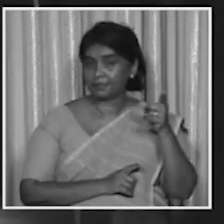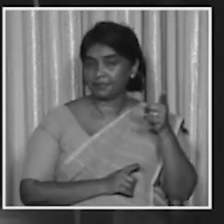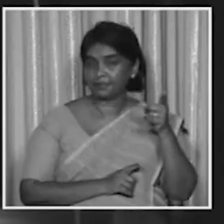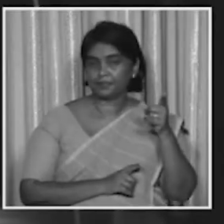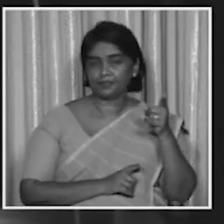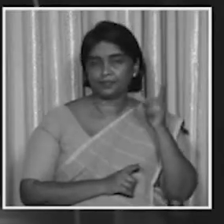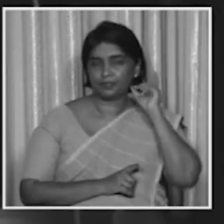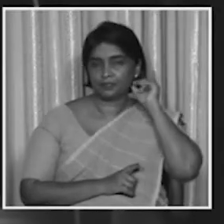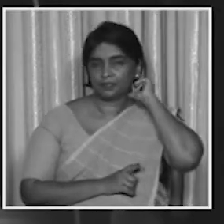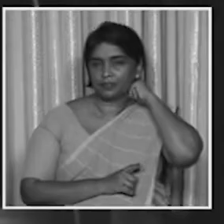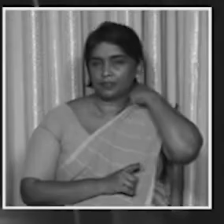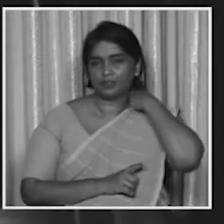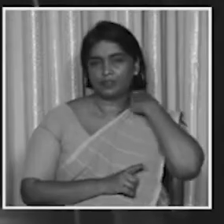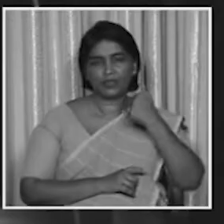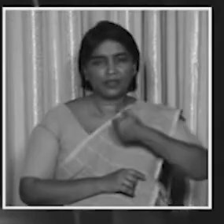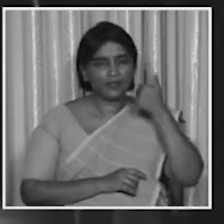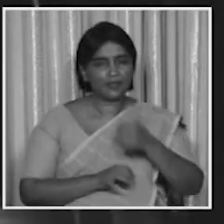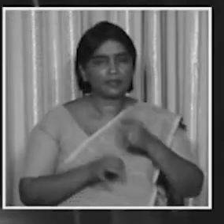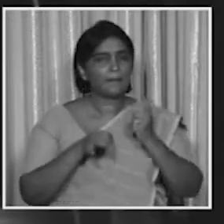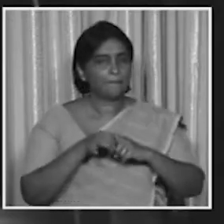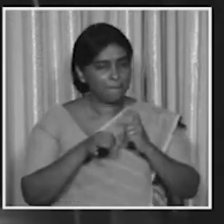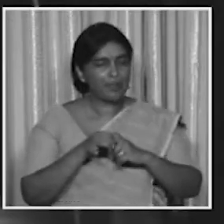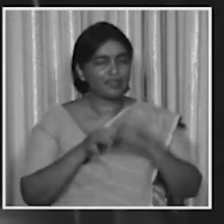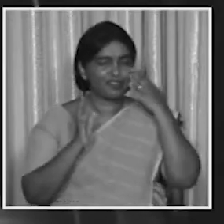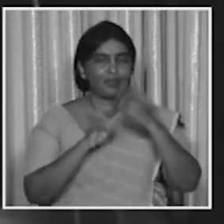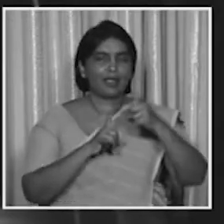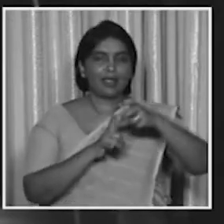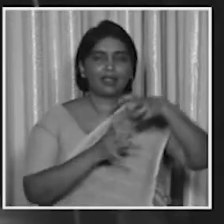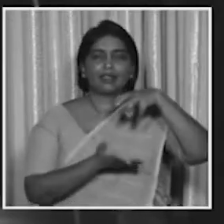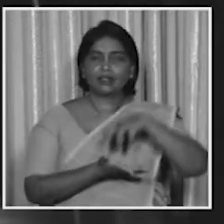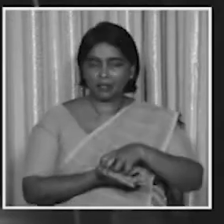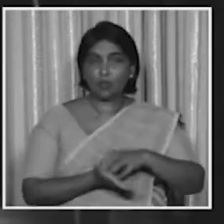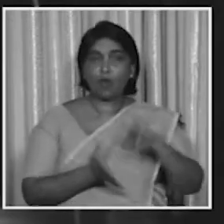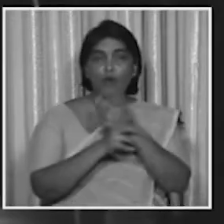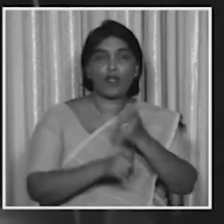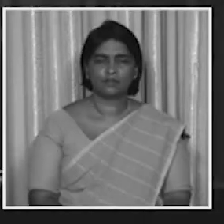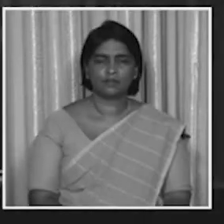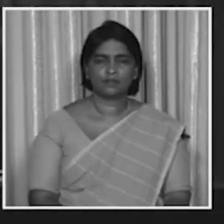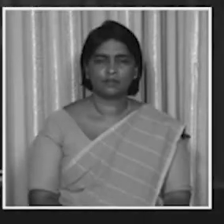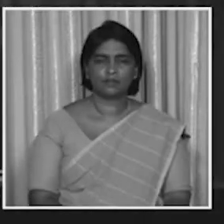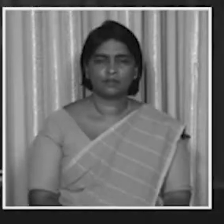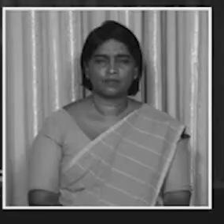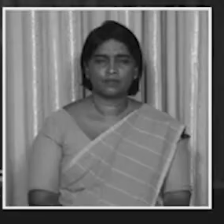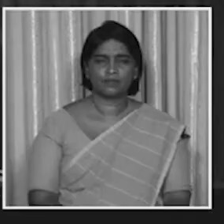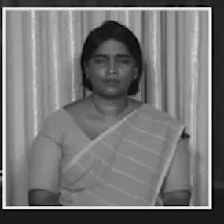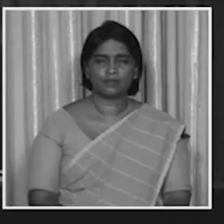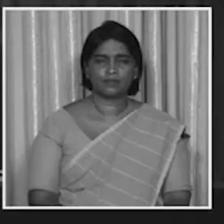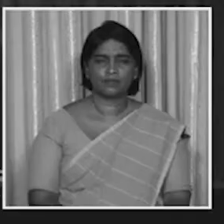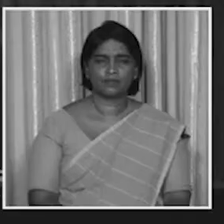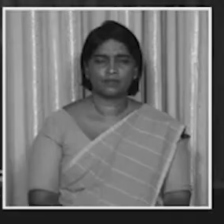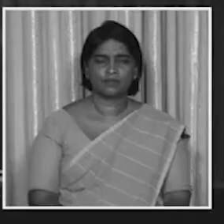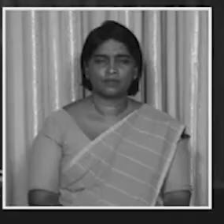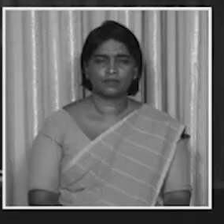asked immediately shout kotiya right that you just jump from this side to that side ඔයාට කියන්නේ